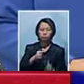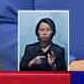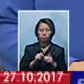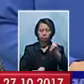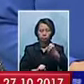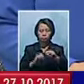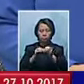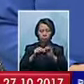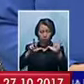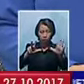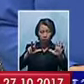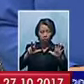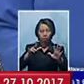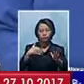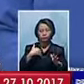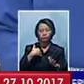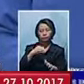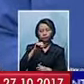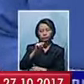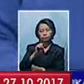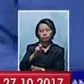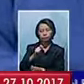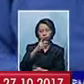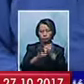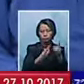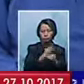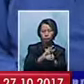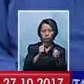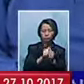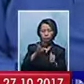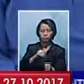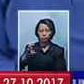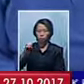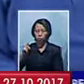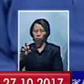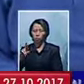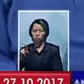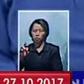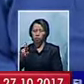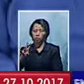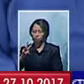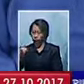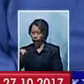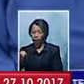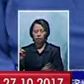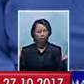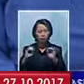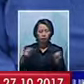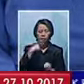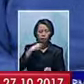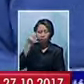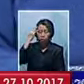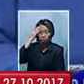Petunjang ke-8 mengimbami par excellence duniawi dan par excellence ukhrawi. Sesungguhnya tiada siapa yang